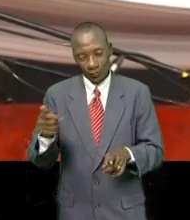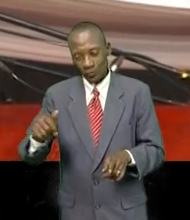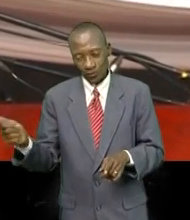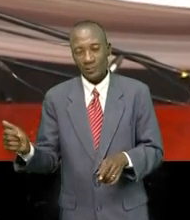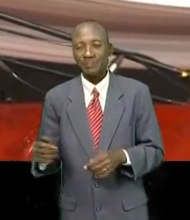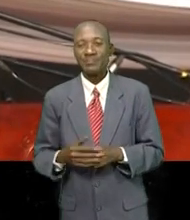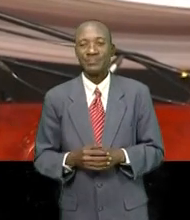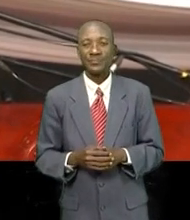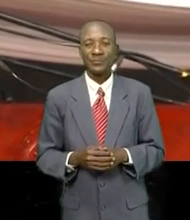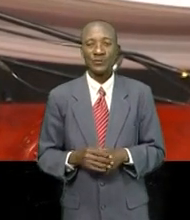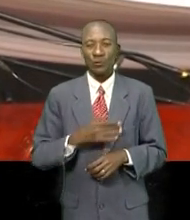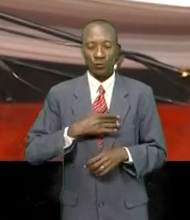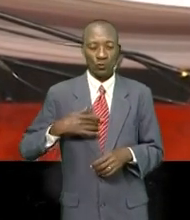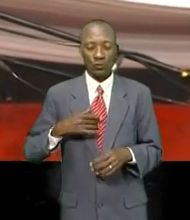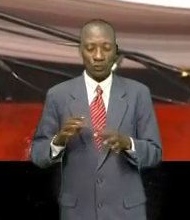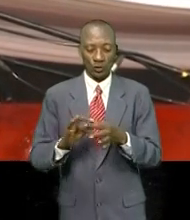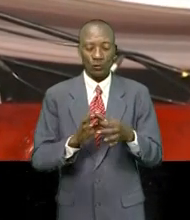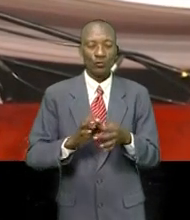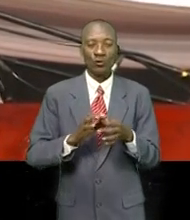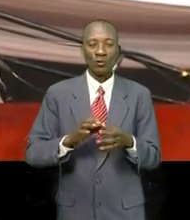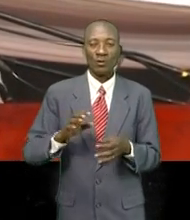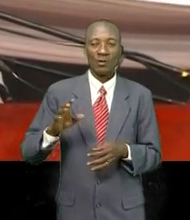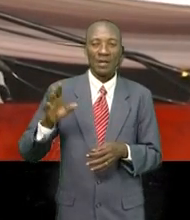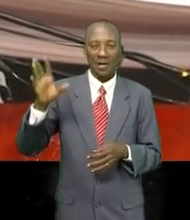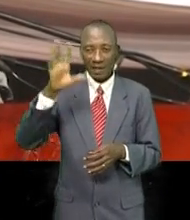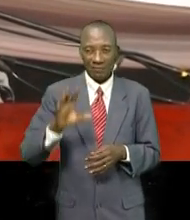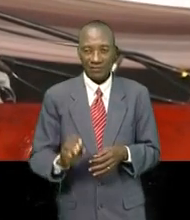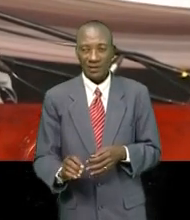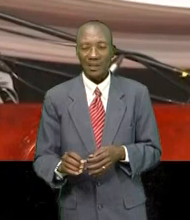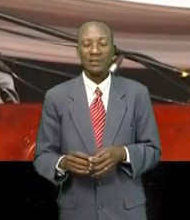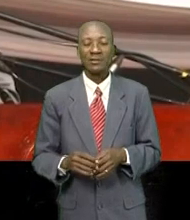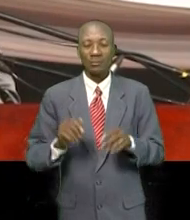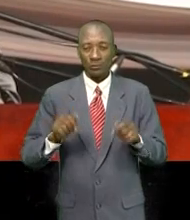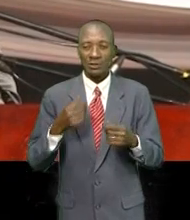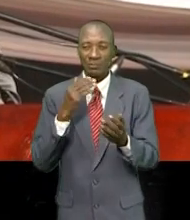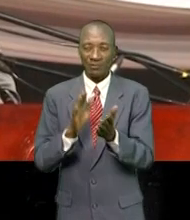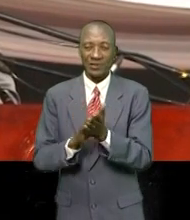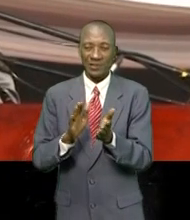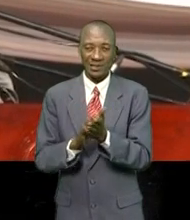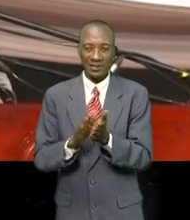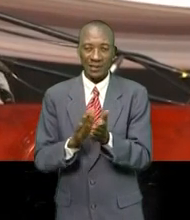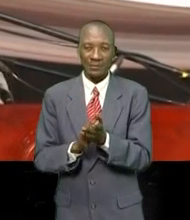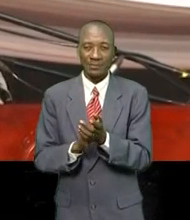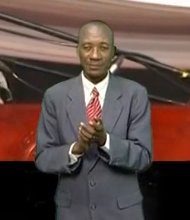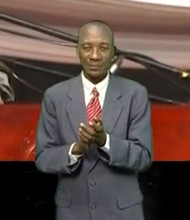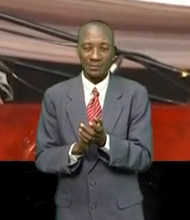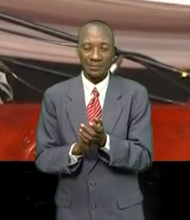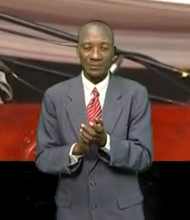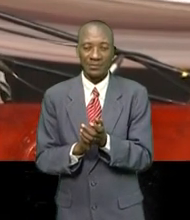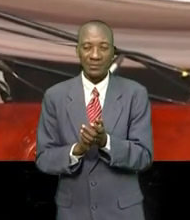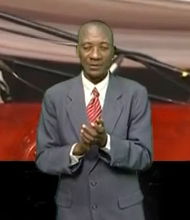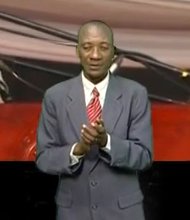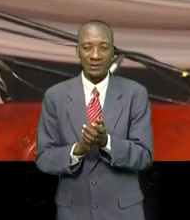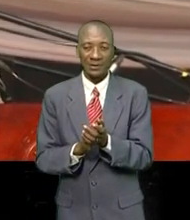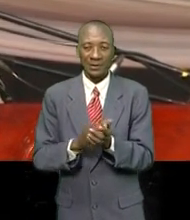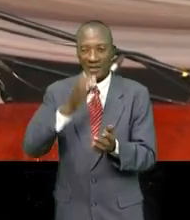peux, au nom de l'Union africaine, que féliciter ses promoteurs, leurs excellences, messieurs